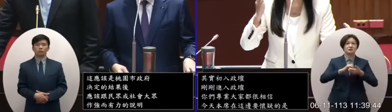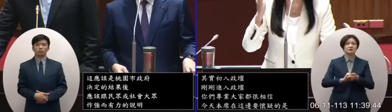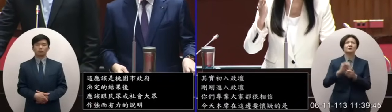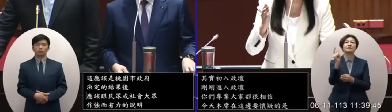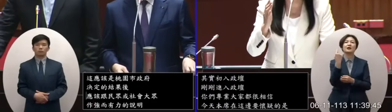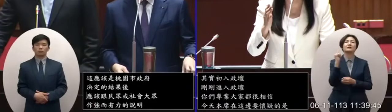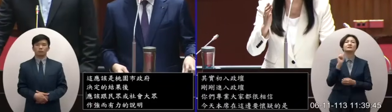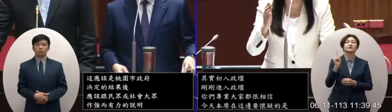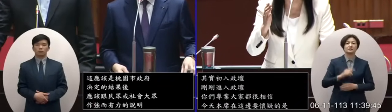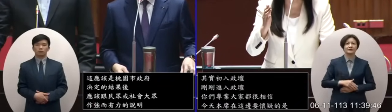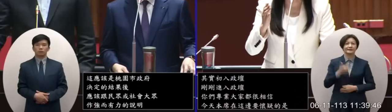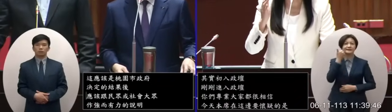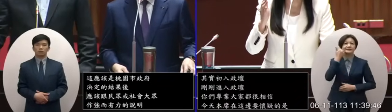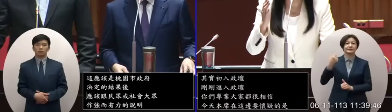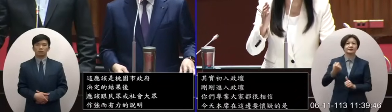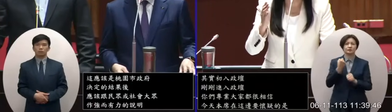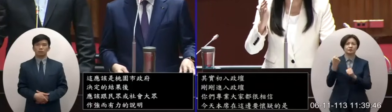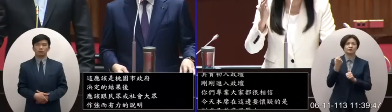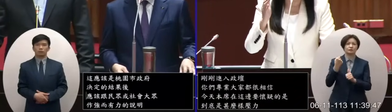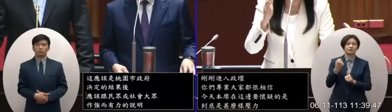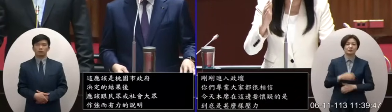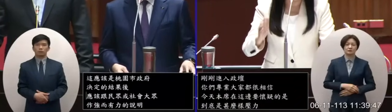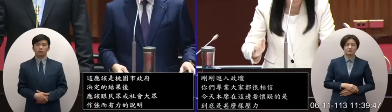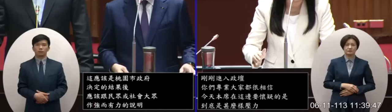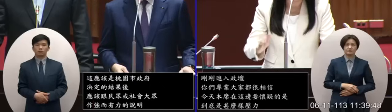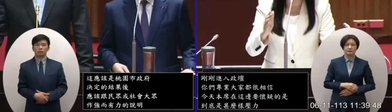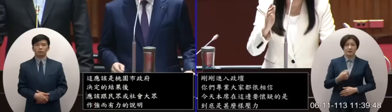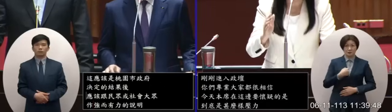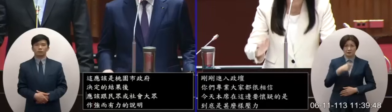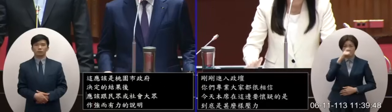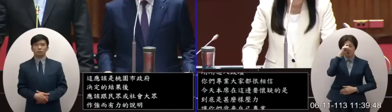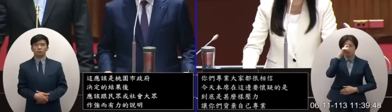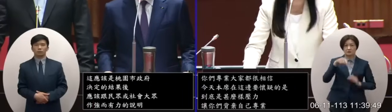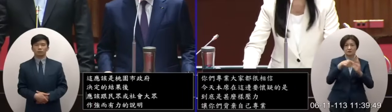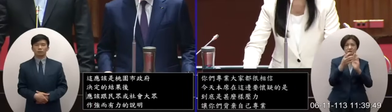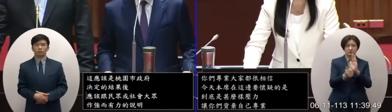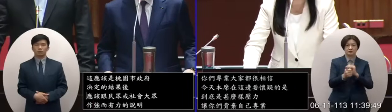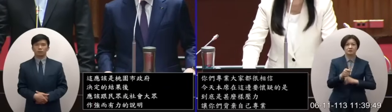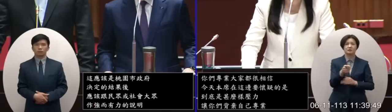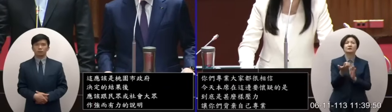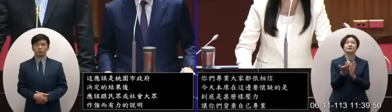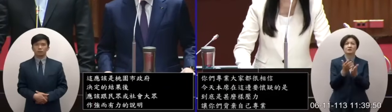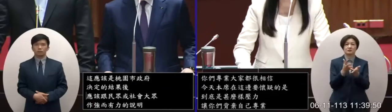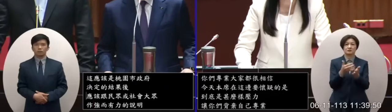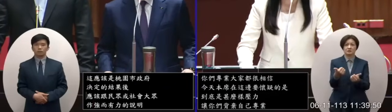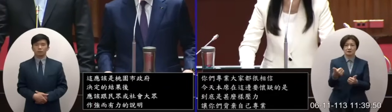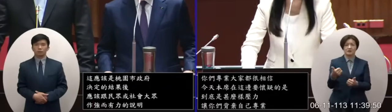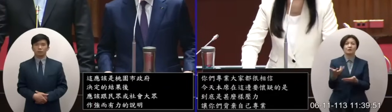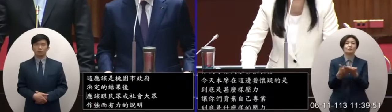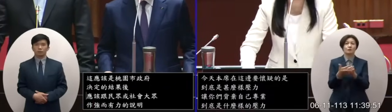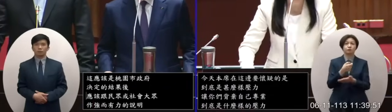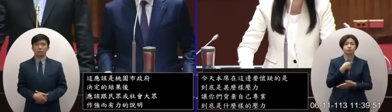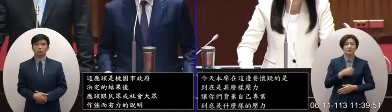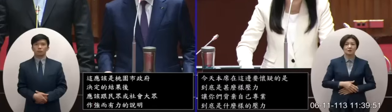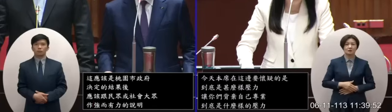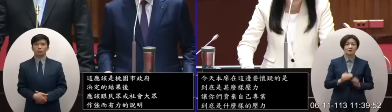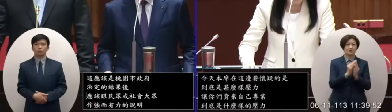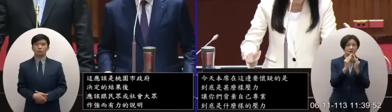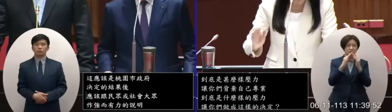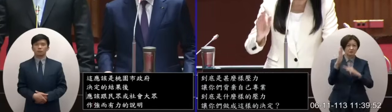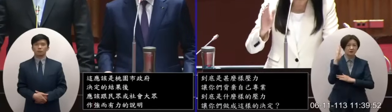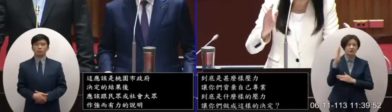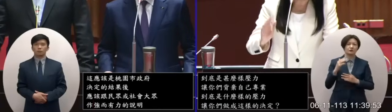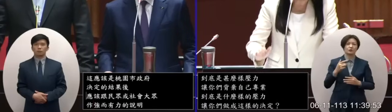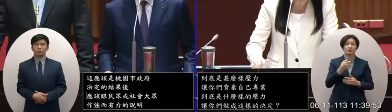决定？这背后的黑手是什么？我想哦，我要求了哈，院长，您刚刚说的很好，要沟通。桃园市政府一直在沟